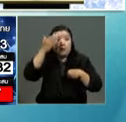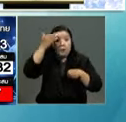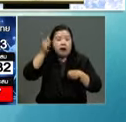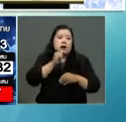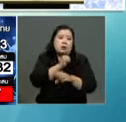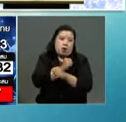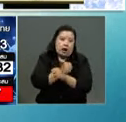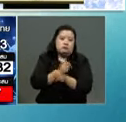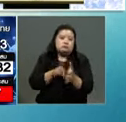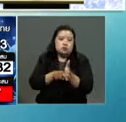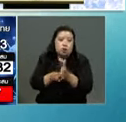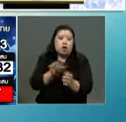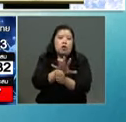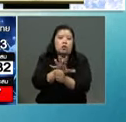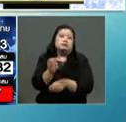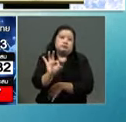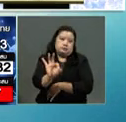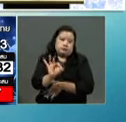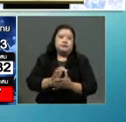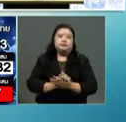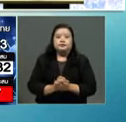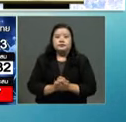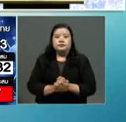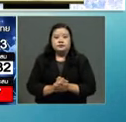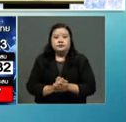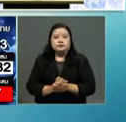ซิ่งการล้างมือบ่อยๆนะครับเอ่อแล้วก็เรื่องเรื่องของการทำความสะอาดพื้นผิวนะครับการมาอยู่รวมกันเป็นกลุ่มก้อนเนี่ยเป็นมาตรการที่ทั่วโลกยอมรับแล้วนะครับว่าสามารถป้องกันโรคติด19ได้จริงครับอ่า